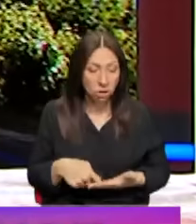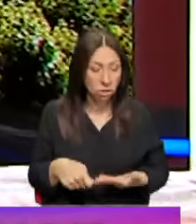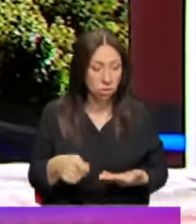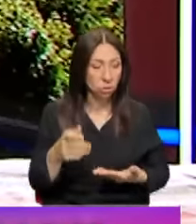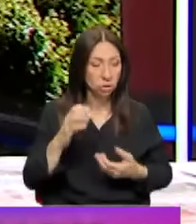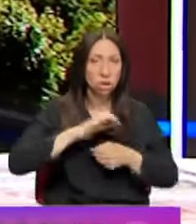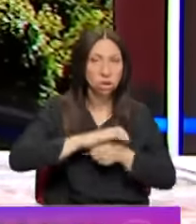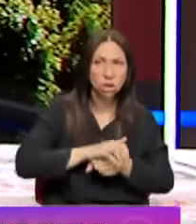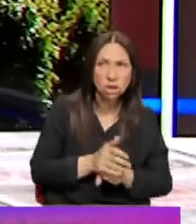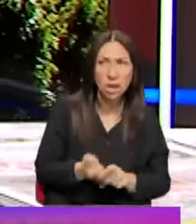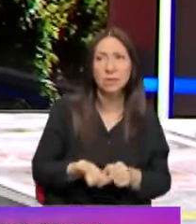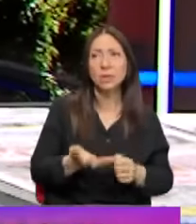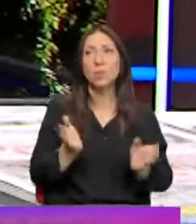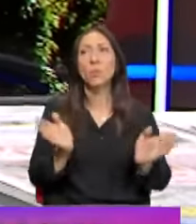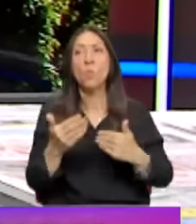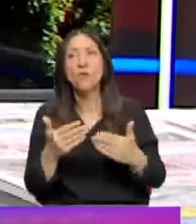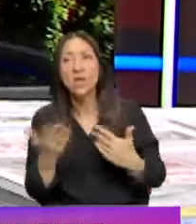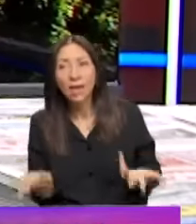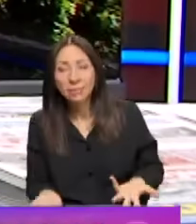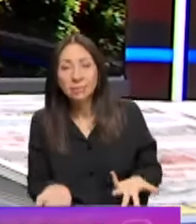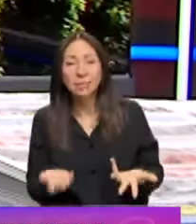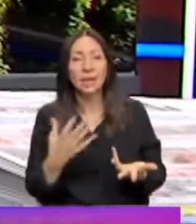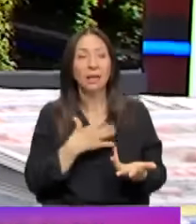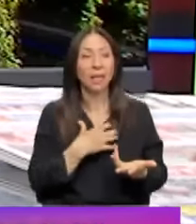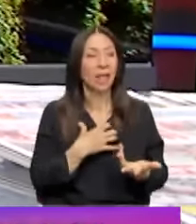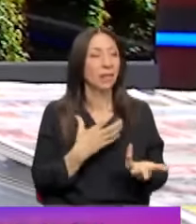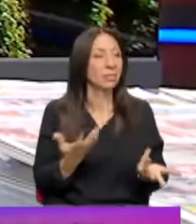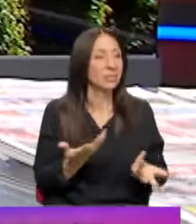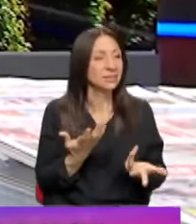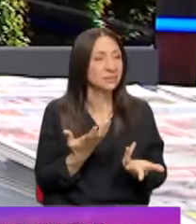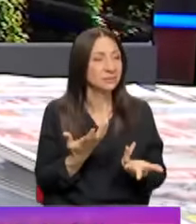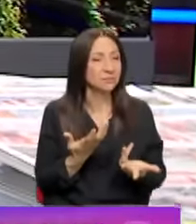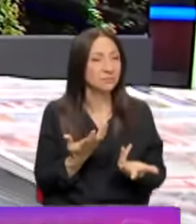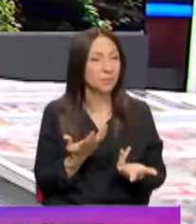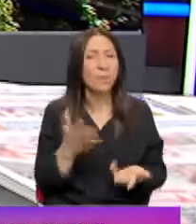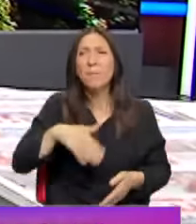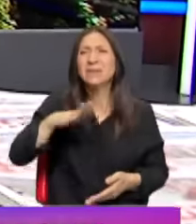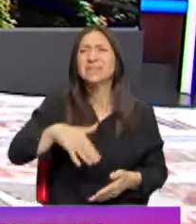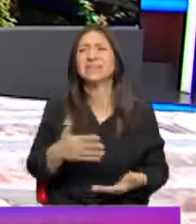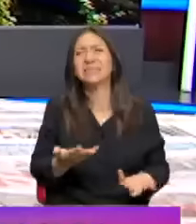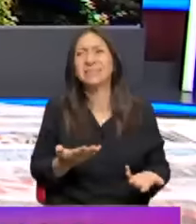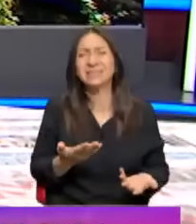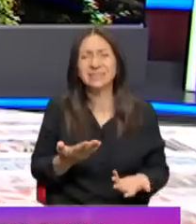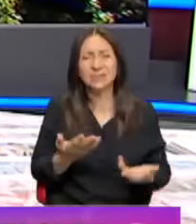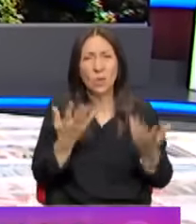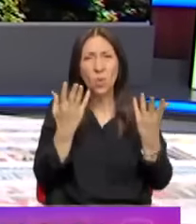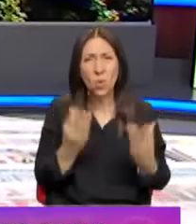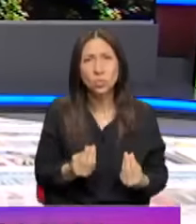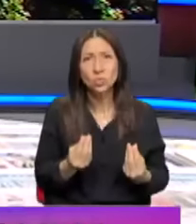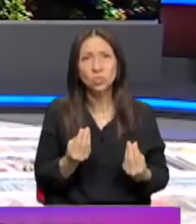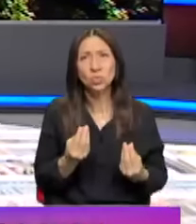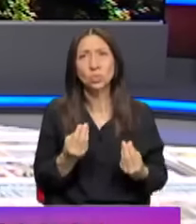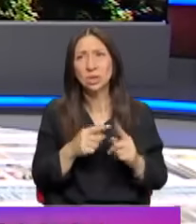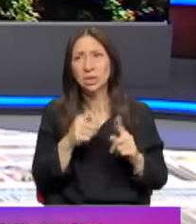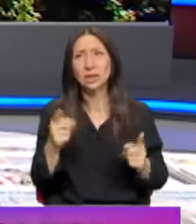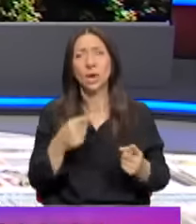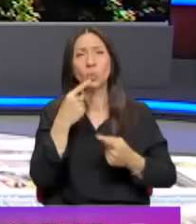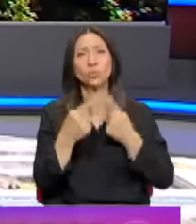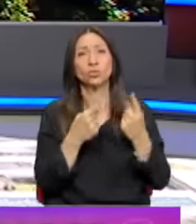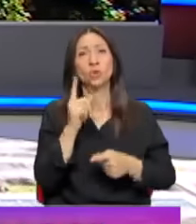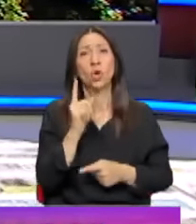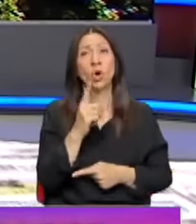uğradıkları şiddete, müfredattan kendilerinin ne kadar etkisiz ve pasif hale getirilmesine kadar